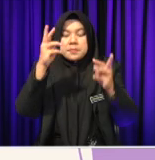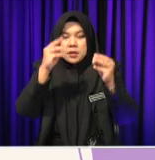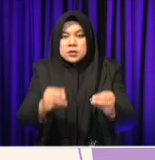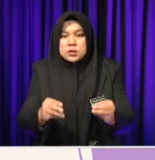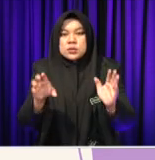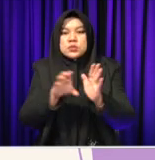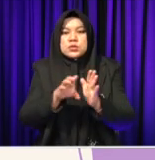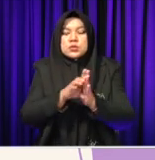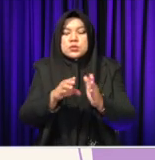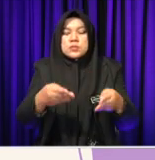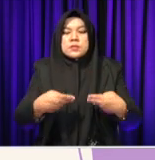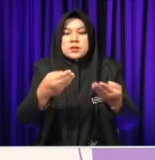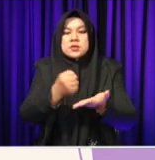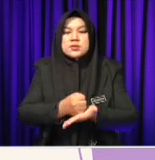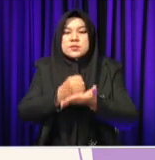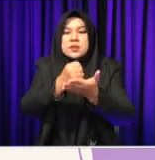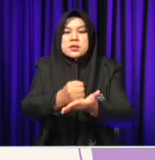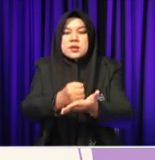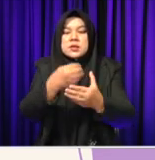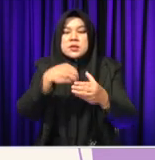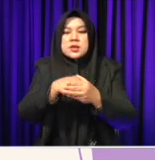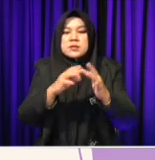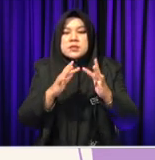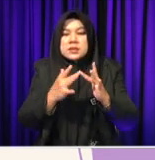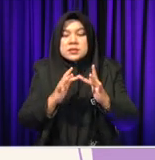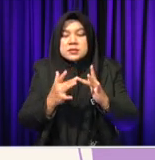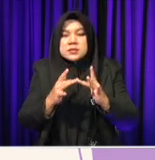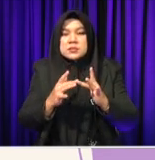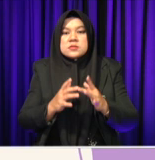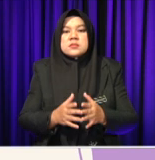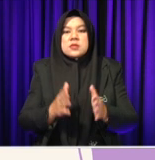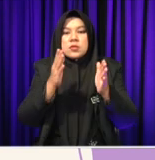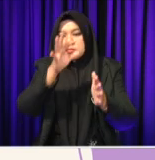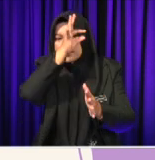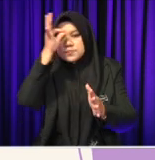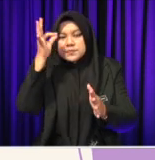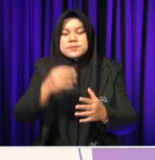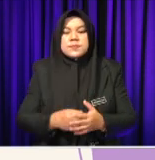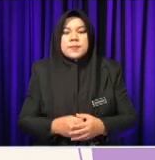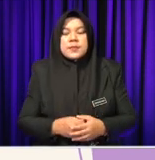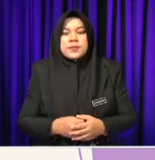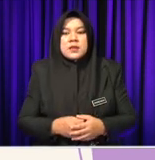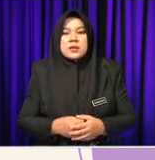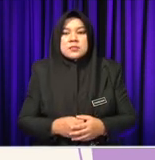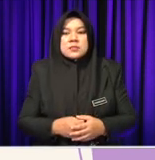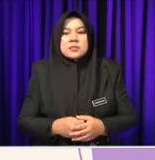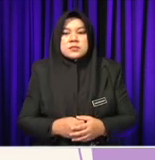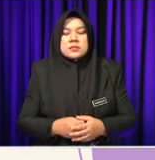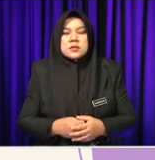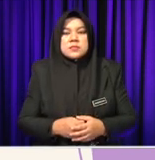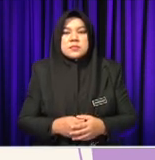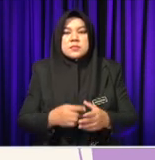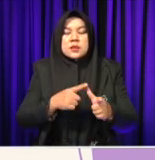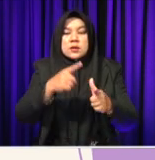sumbangan kewangan secara a dalam talian Online Banking orang tak tahu kita yang menderma tu sahaja yang tahu kemudian